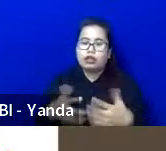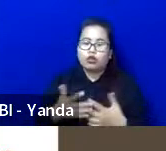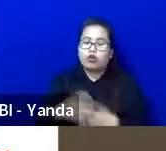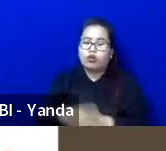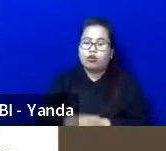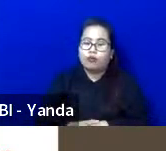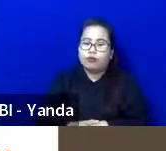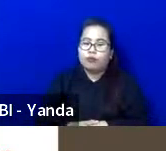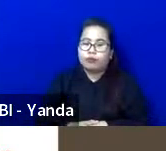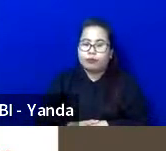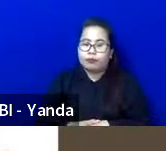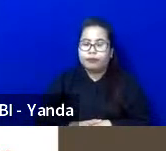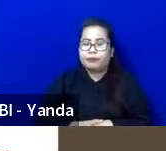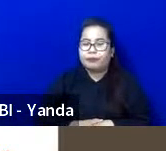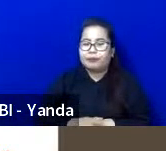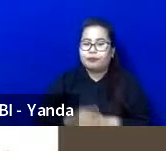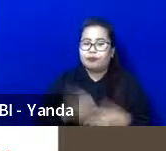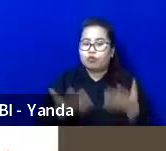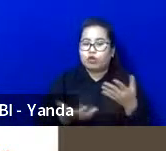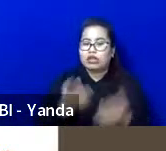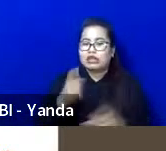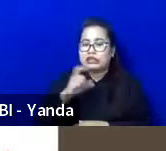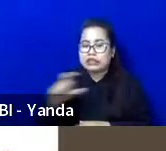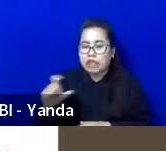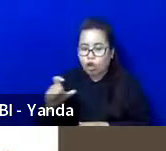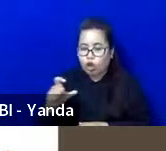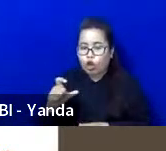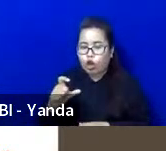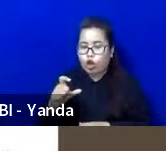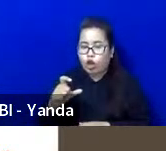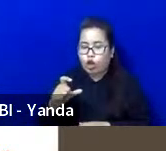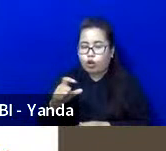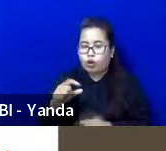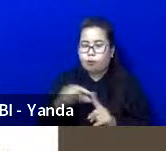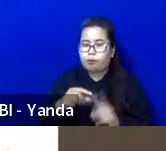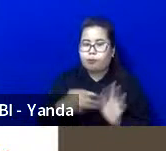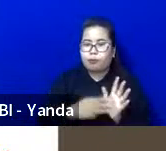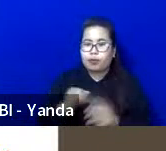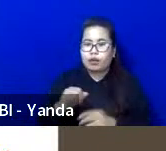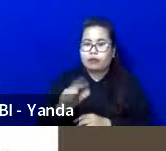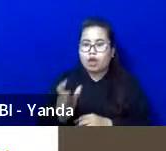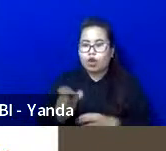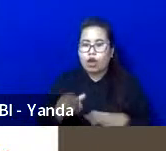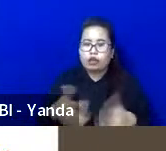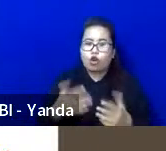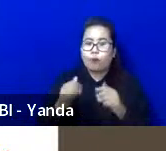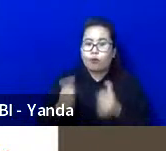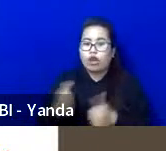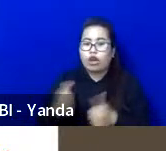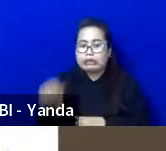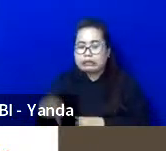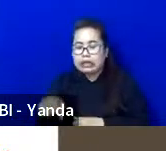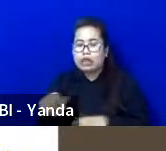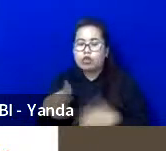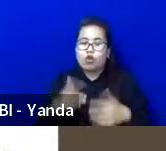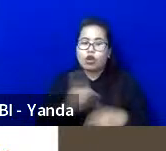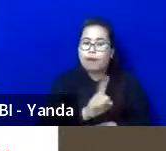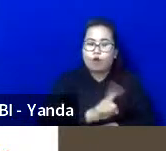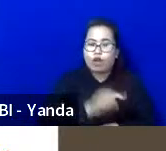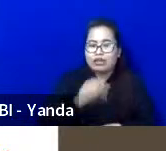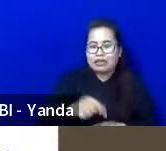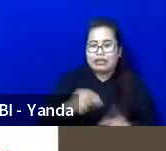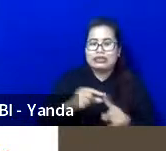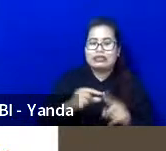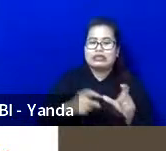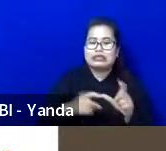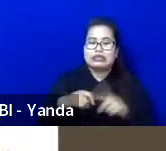boleh jadi calon anggota, memilih dalam pemilu maksud saya. Apakah dia boleh ini atau tidak boleh itu, psikiater